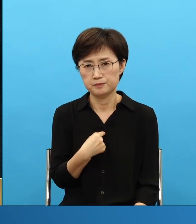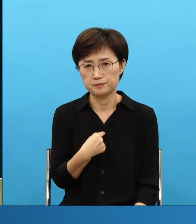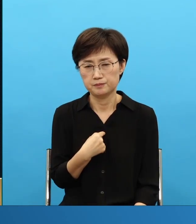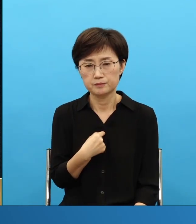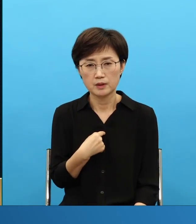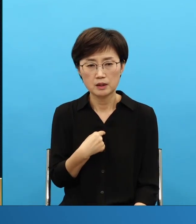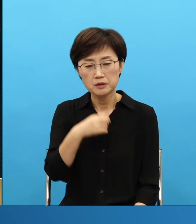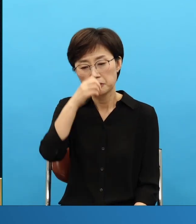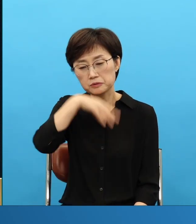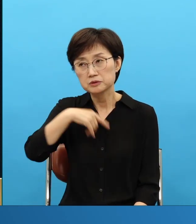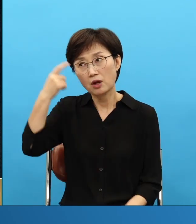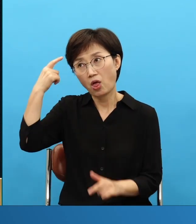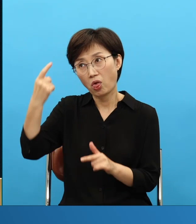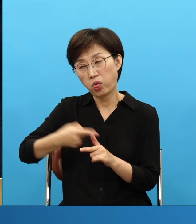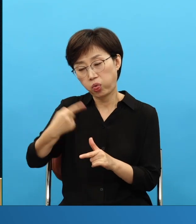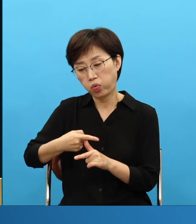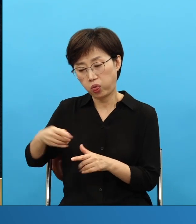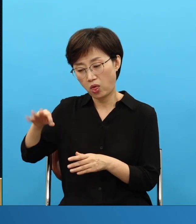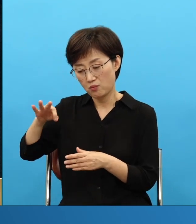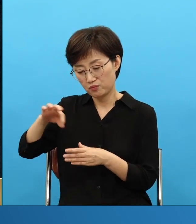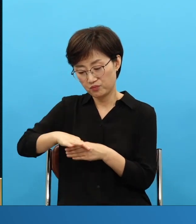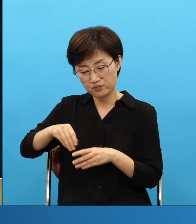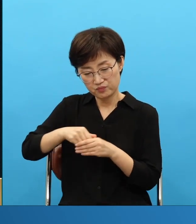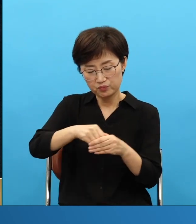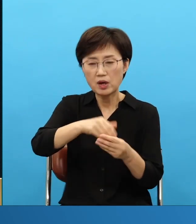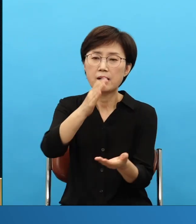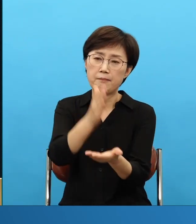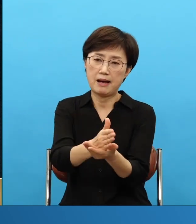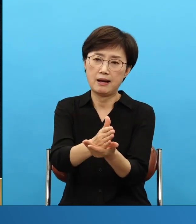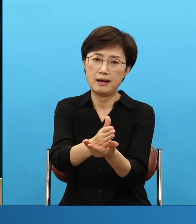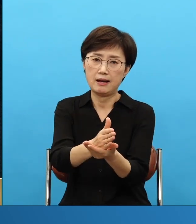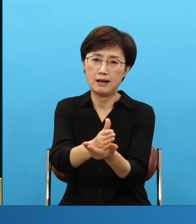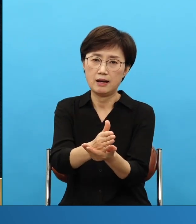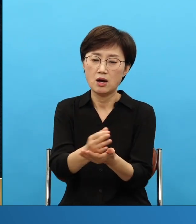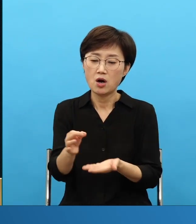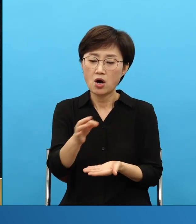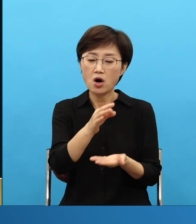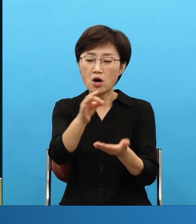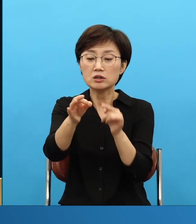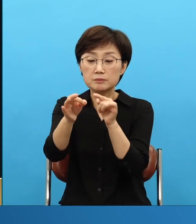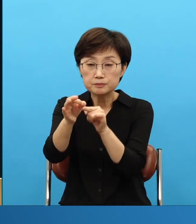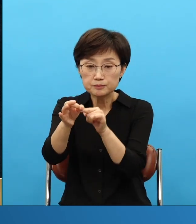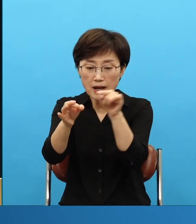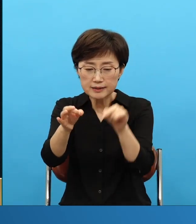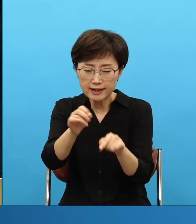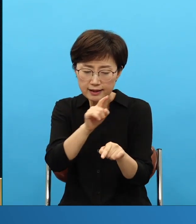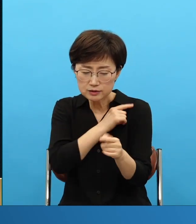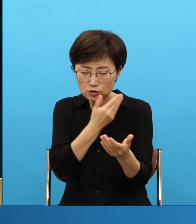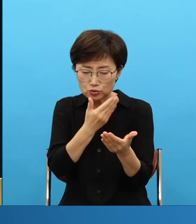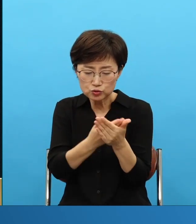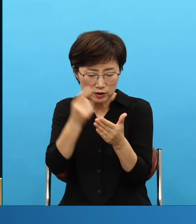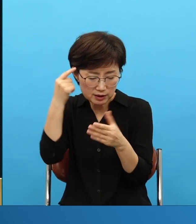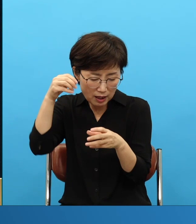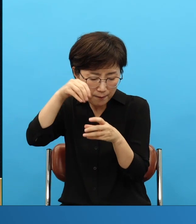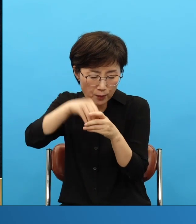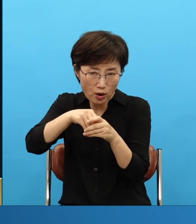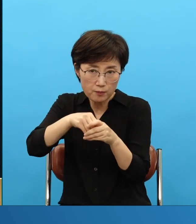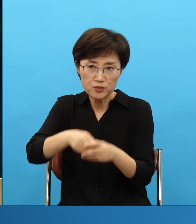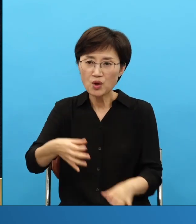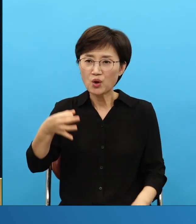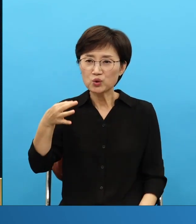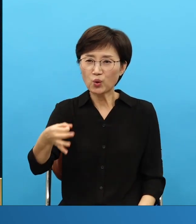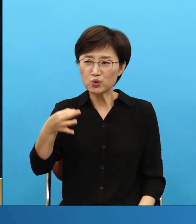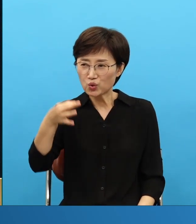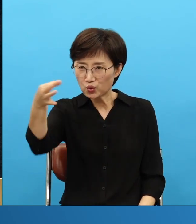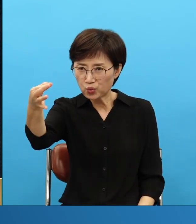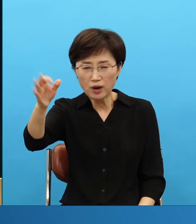바꾸세요. So change that. 여러분의 가장 중요한 기도 들어가야 돼요. Your most important prayer must be contained inside of your offering. 돈이 아닙니다.